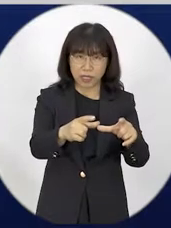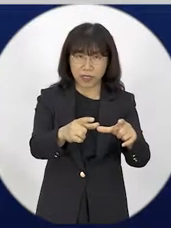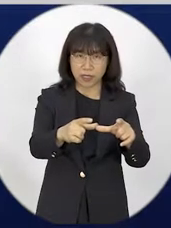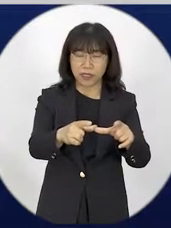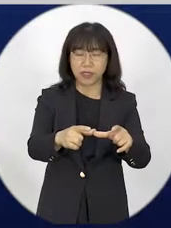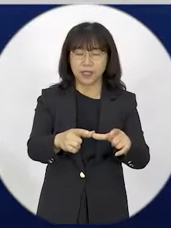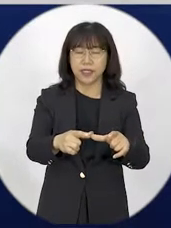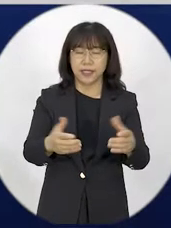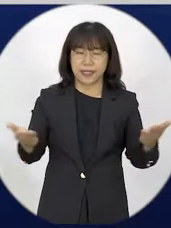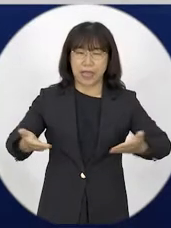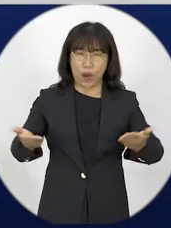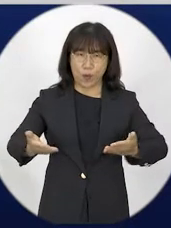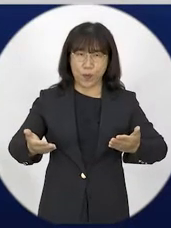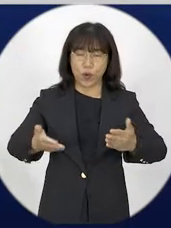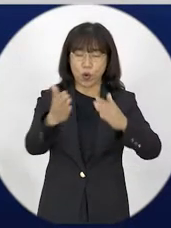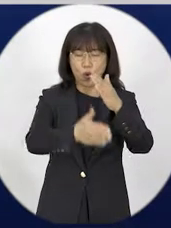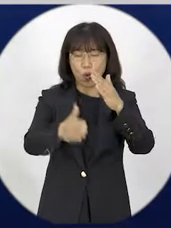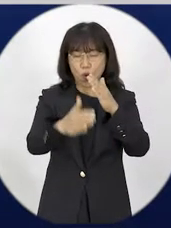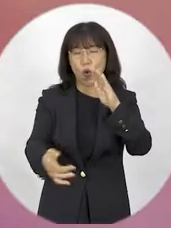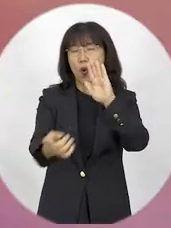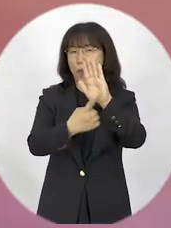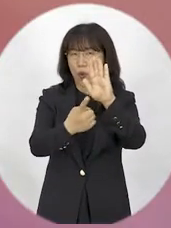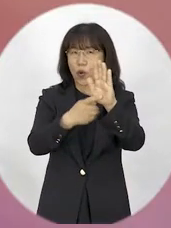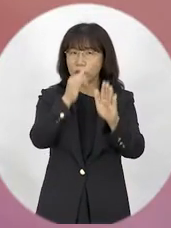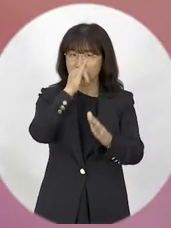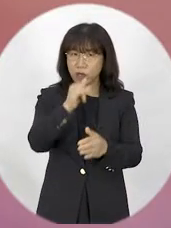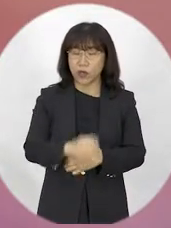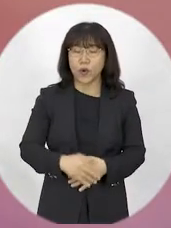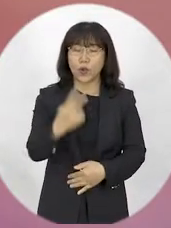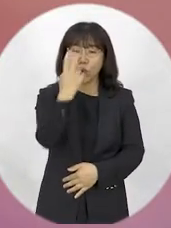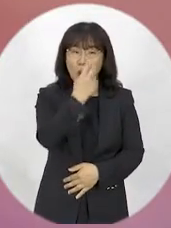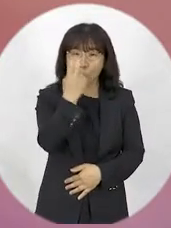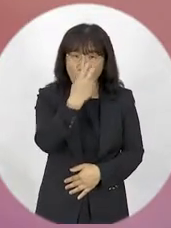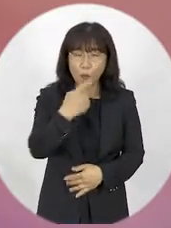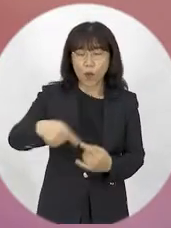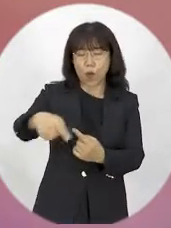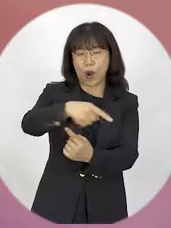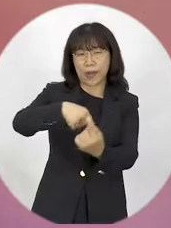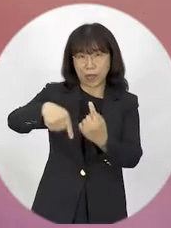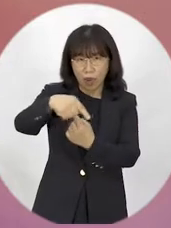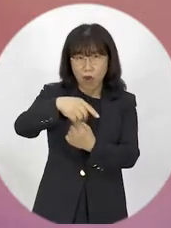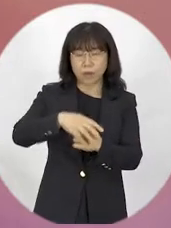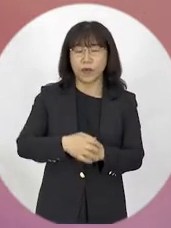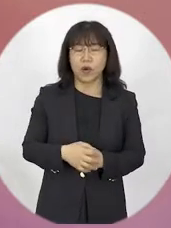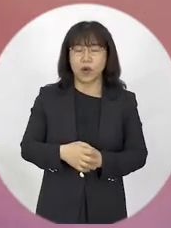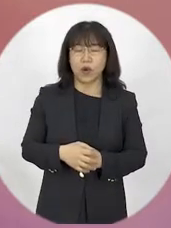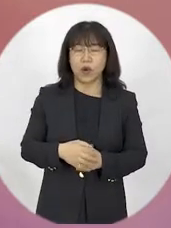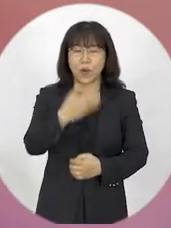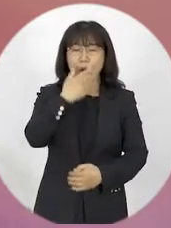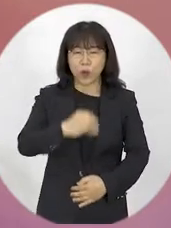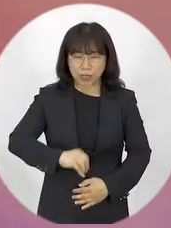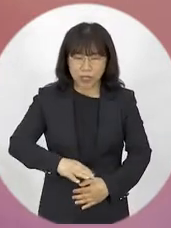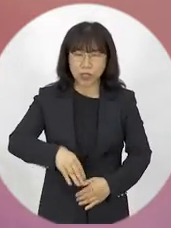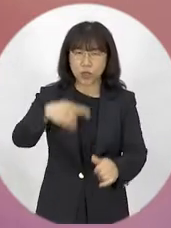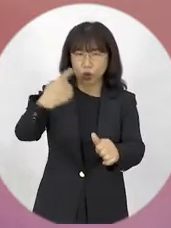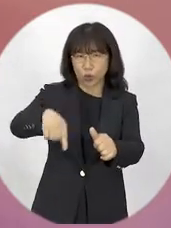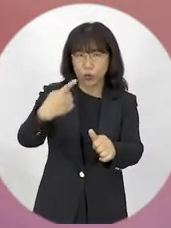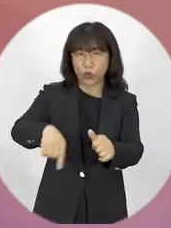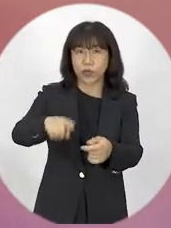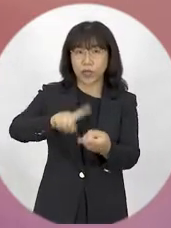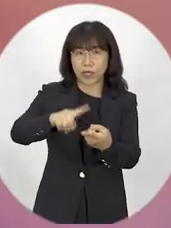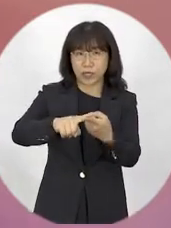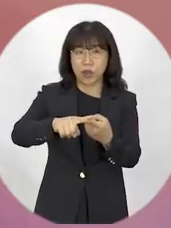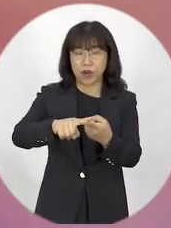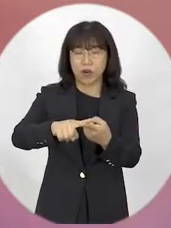형성사업 공모를 시작합니다. 올해 공모에서는 돌봄, 환경, 복지, 교육 등 공익적 가치가